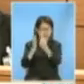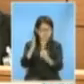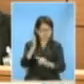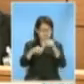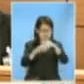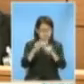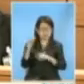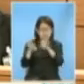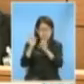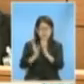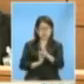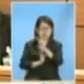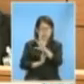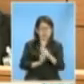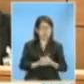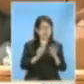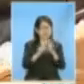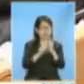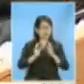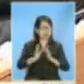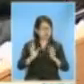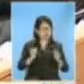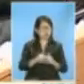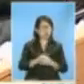สรรหา73ครับขอบคุณครับท่านประธานครับ ขอบคุณท่านจุมพลครับขอบคุณมาก